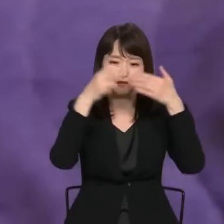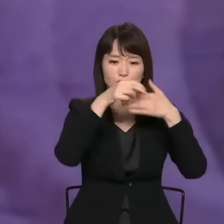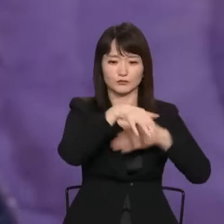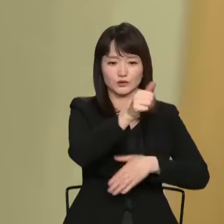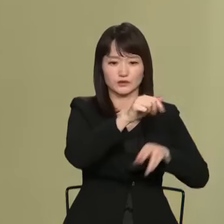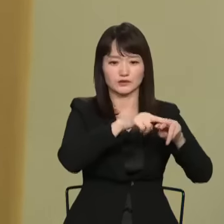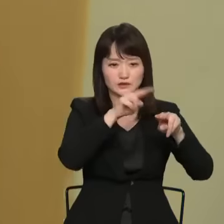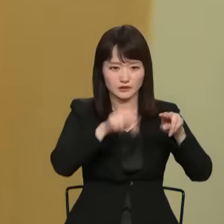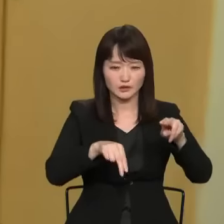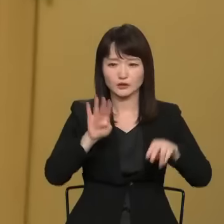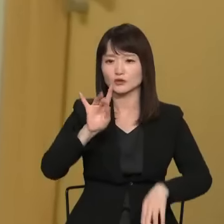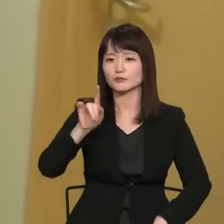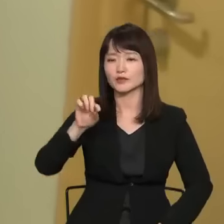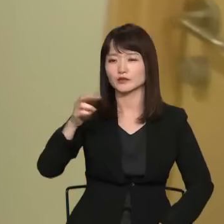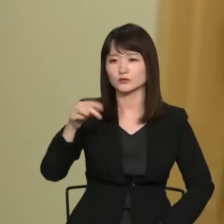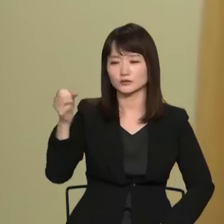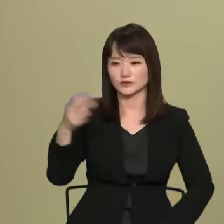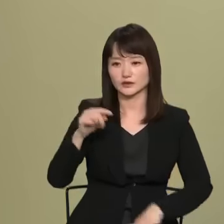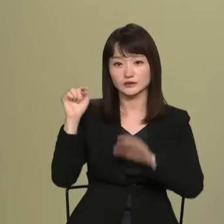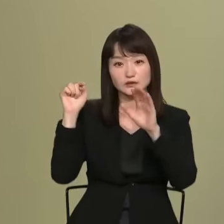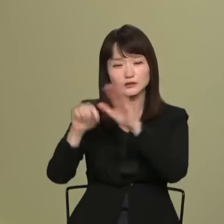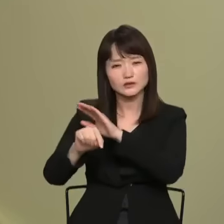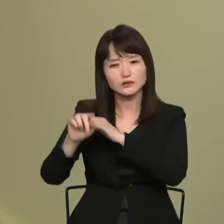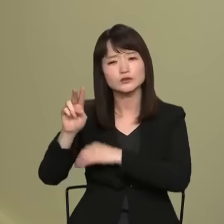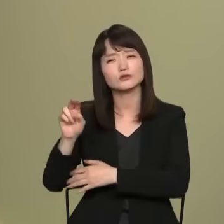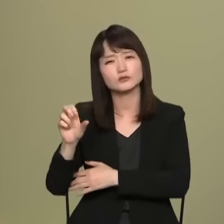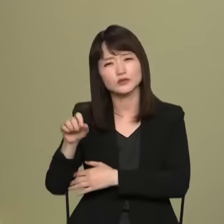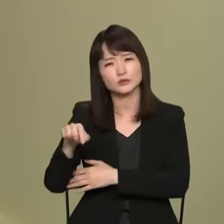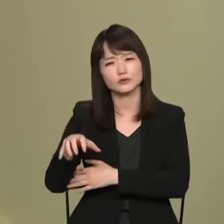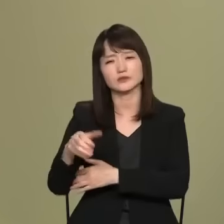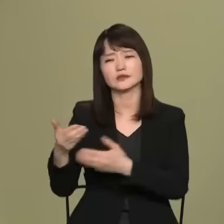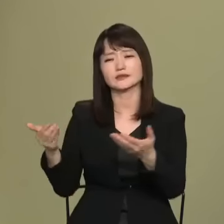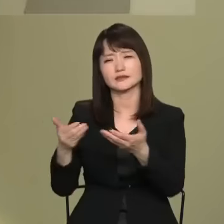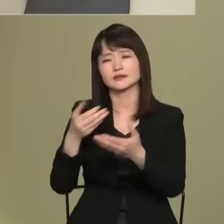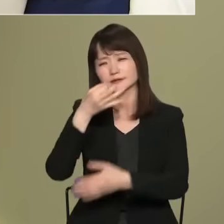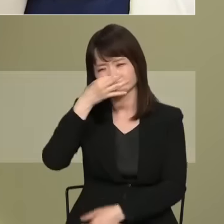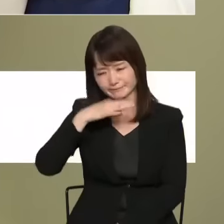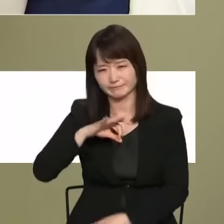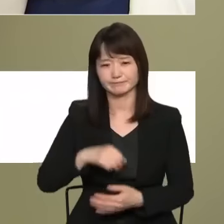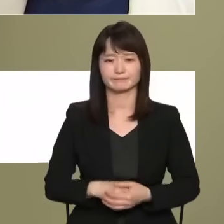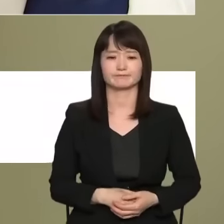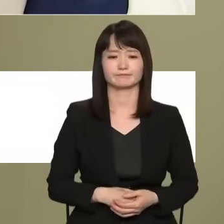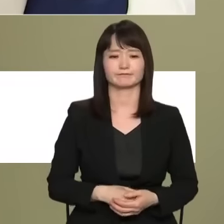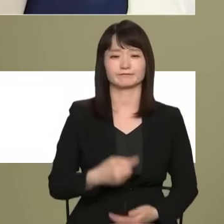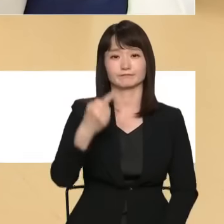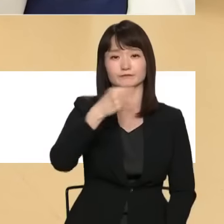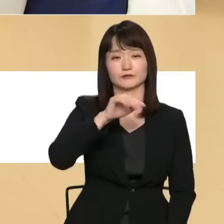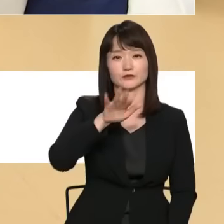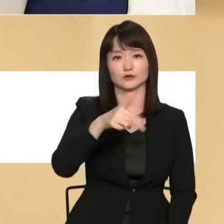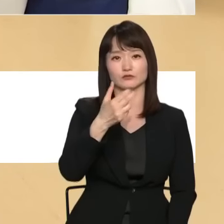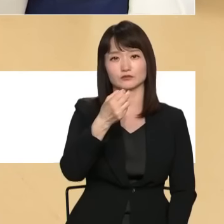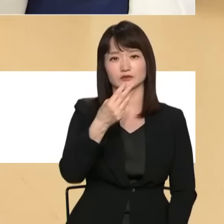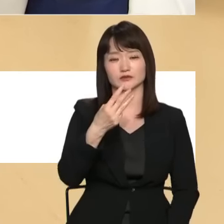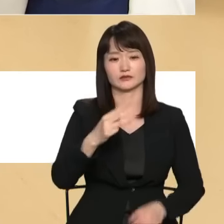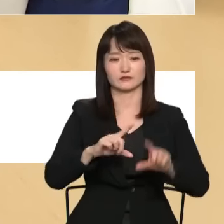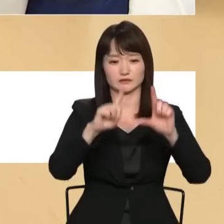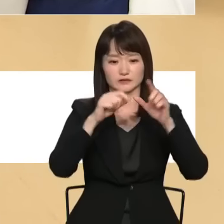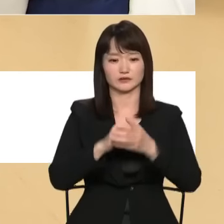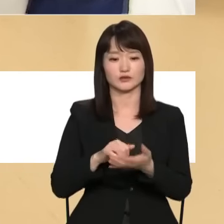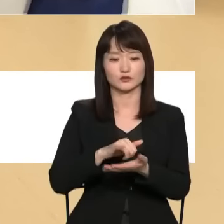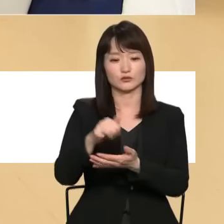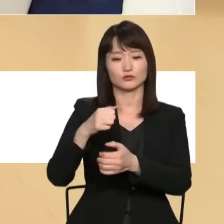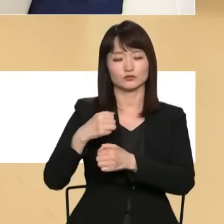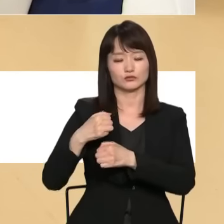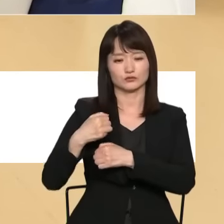다시 찾은 건 25 이곳에서 느낀 보람 때문이었습니다. 73년에 제가 공군